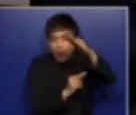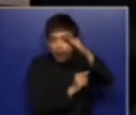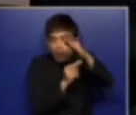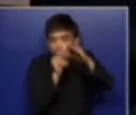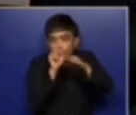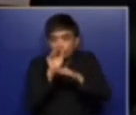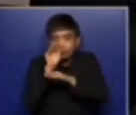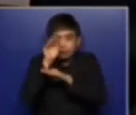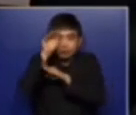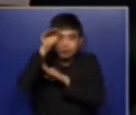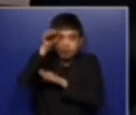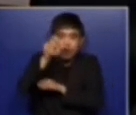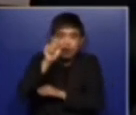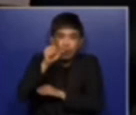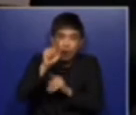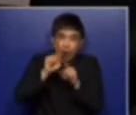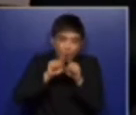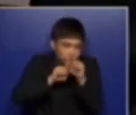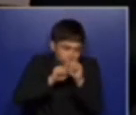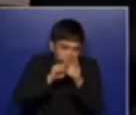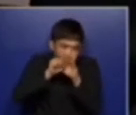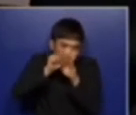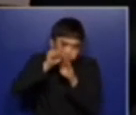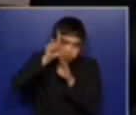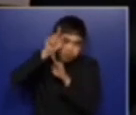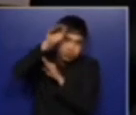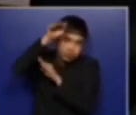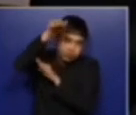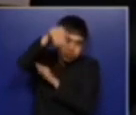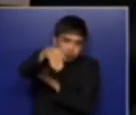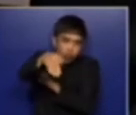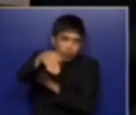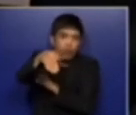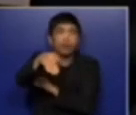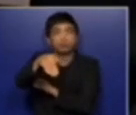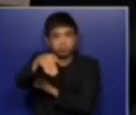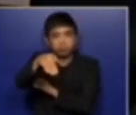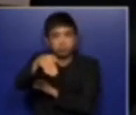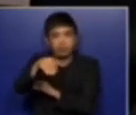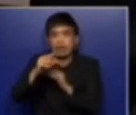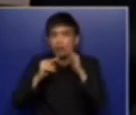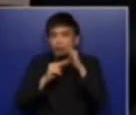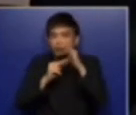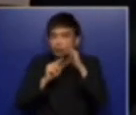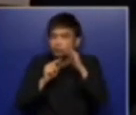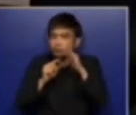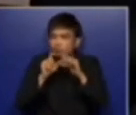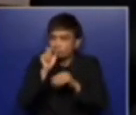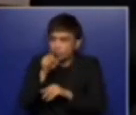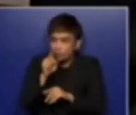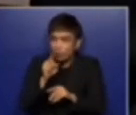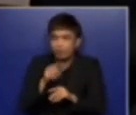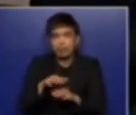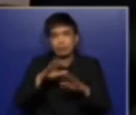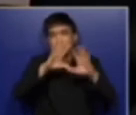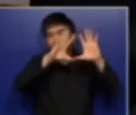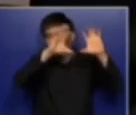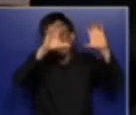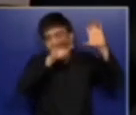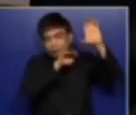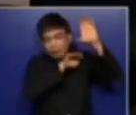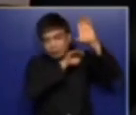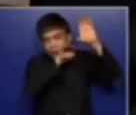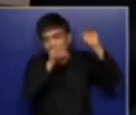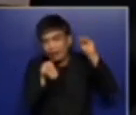เมฆได้แล้วและมันคงจะสัมพันธ์กันอย่างงดงามแล้วก็